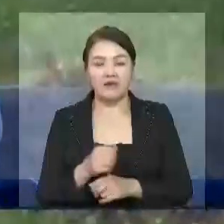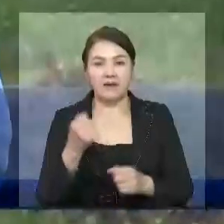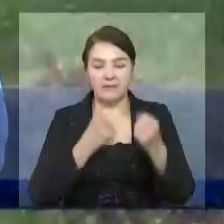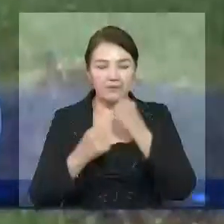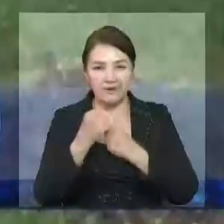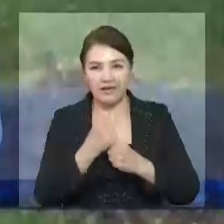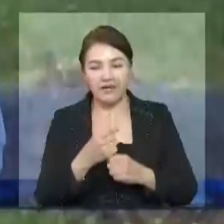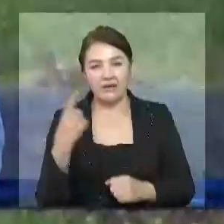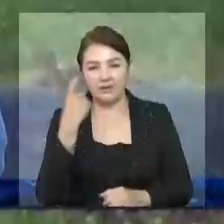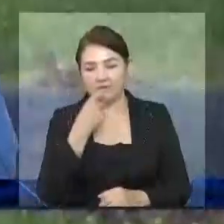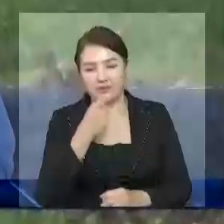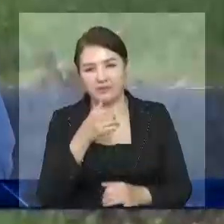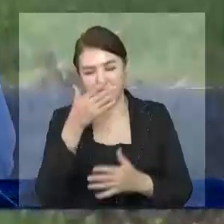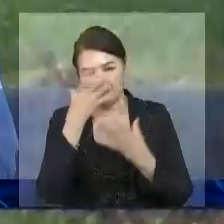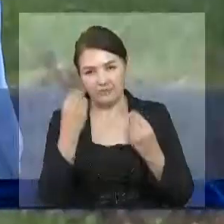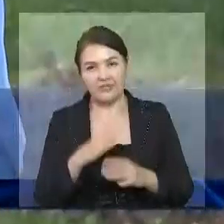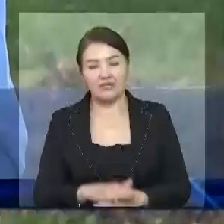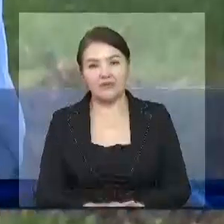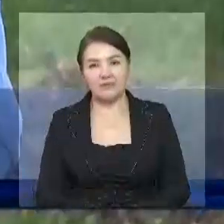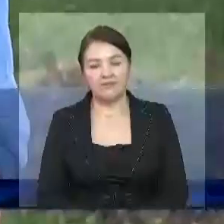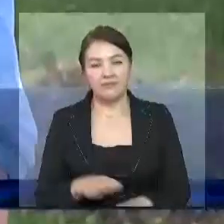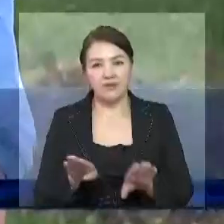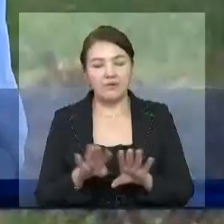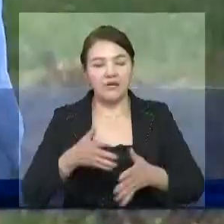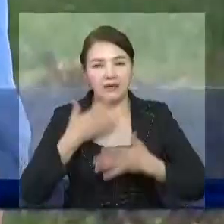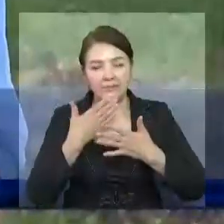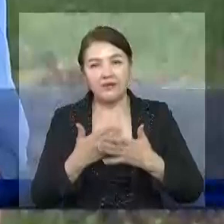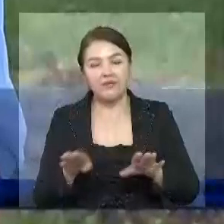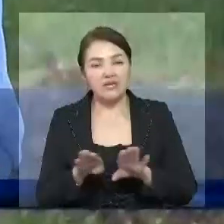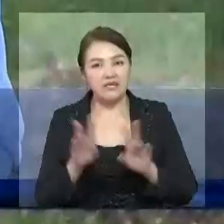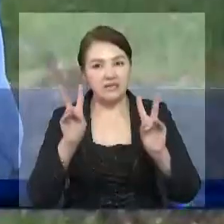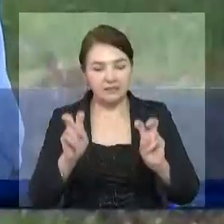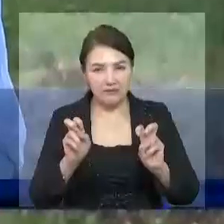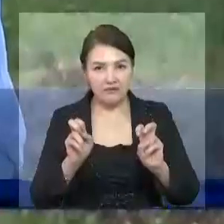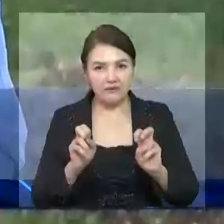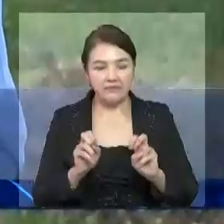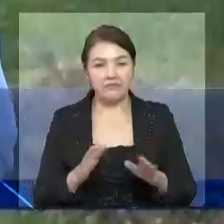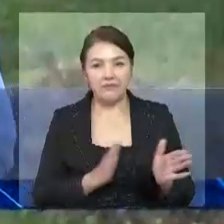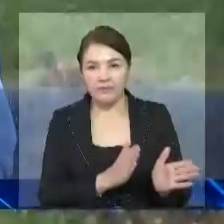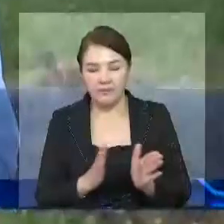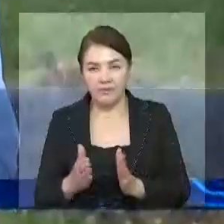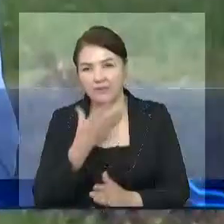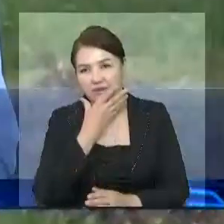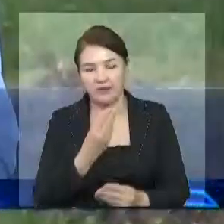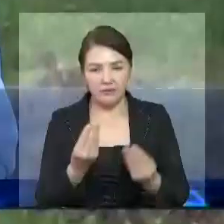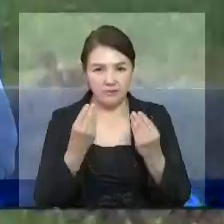а духами не подушился, да? Так вот это вот то, что называется навести уже совсем